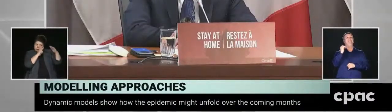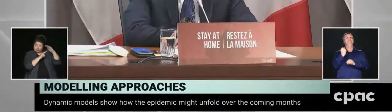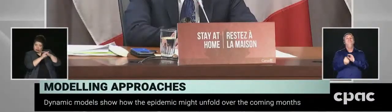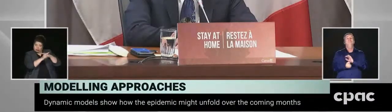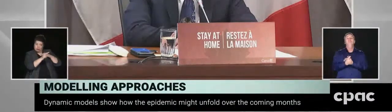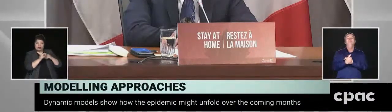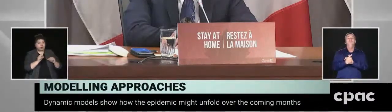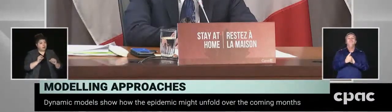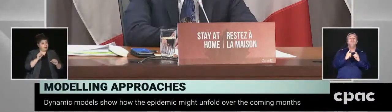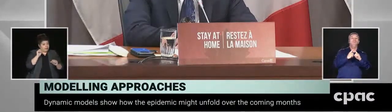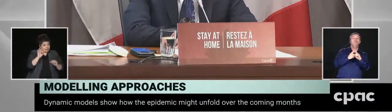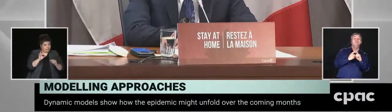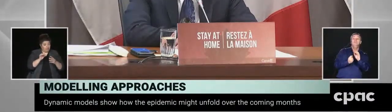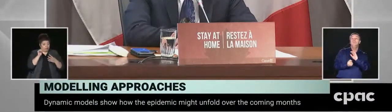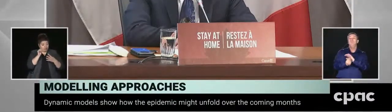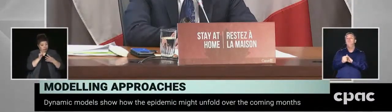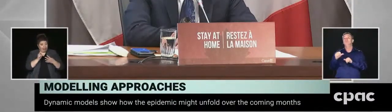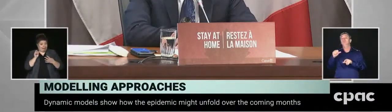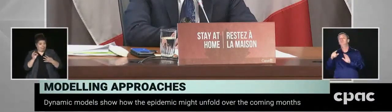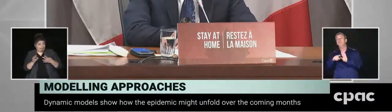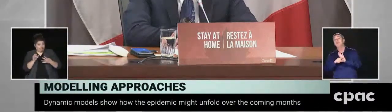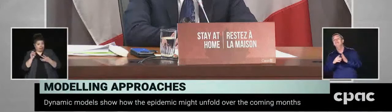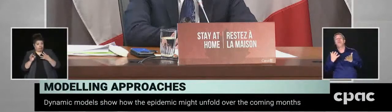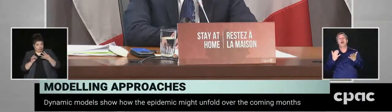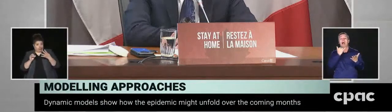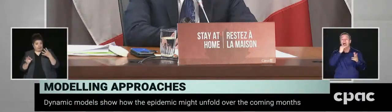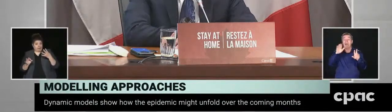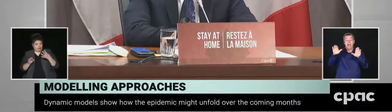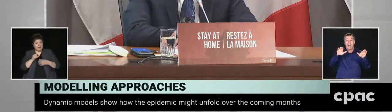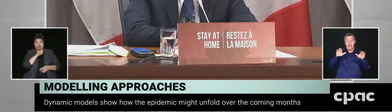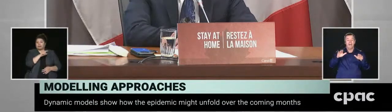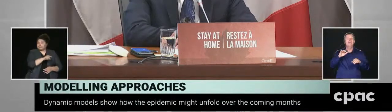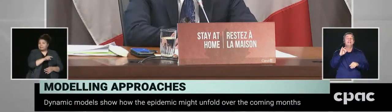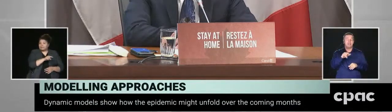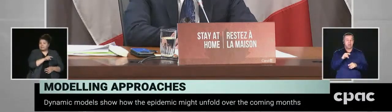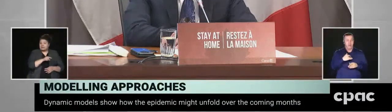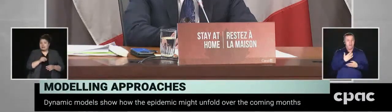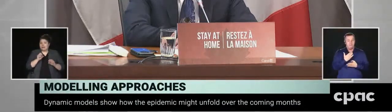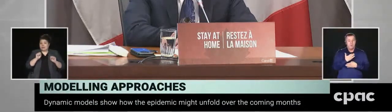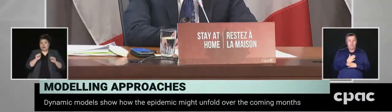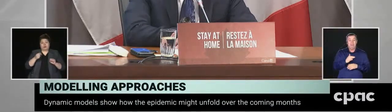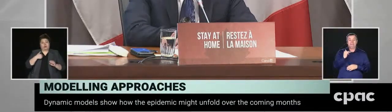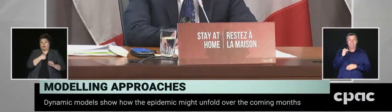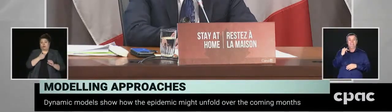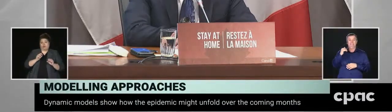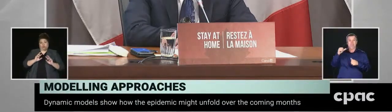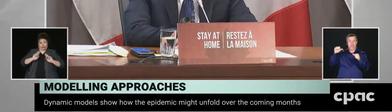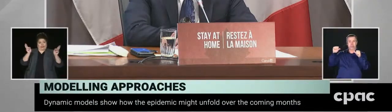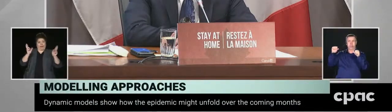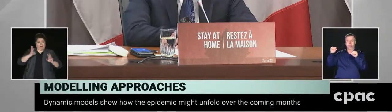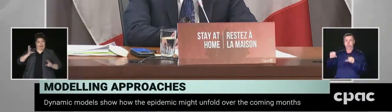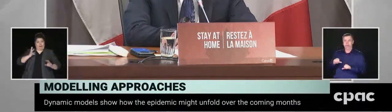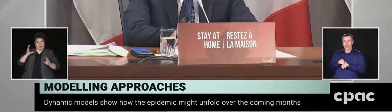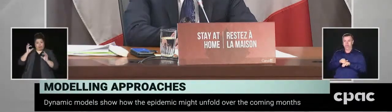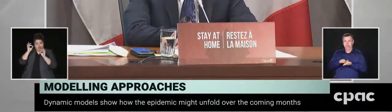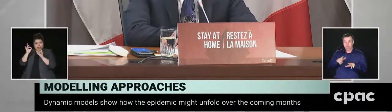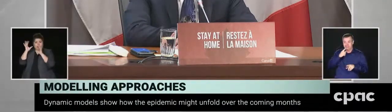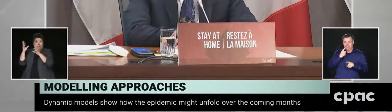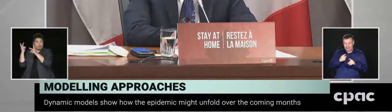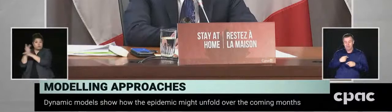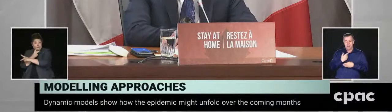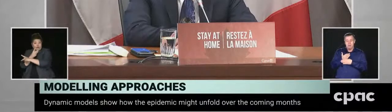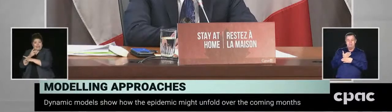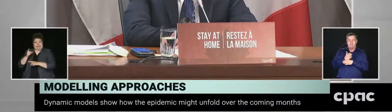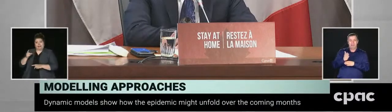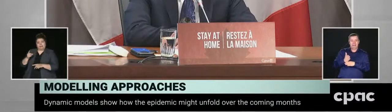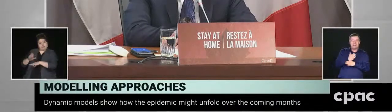Ainsi, ils nous permettent de nous préparer au pire et d'orienter les mesures de santé publique pour obtenir le meilleur résultat